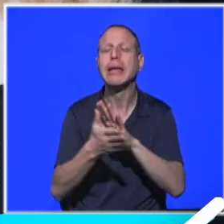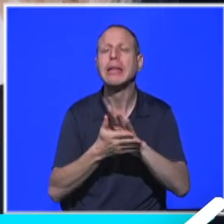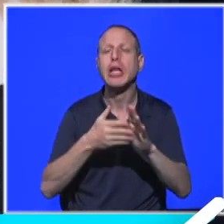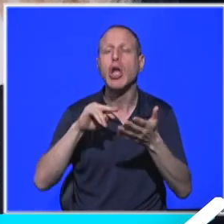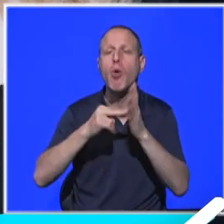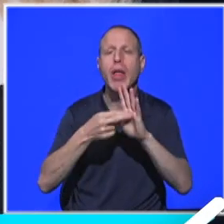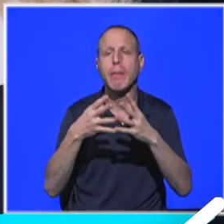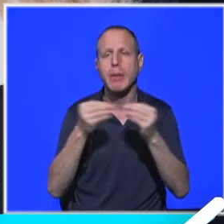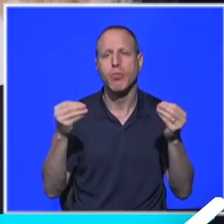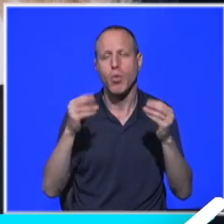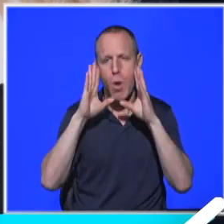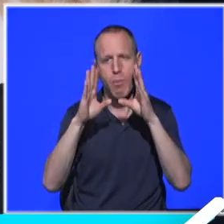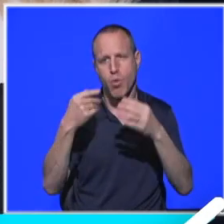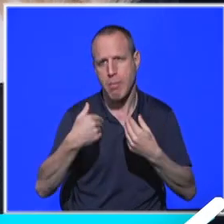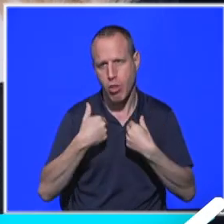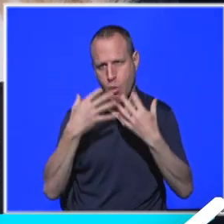אמון בנו בקהל,